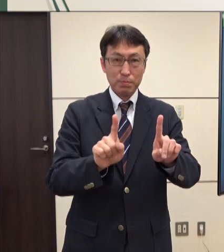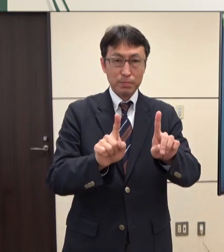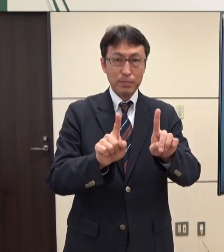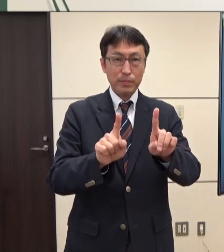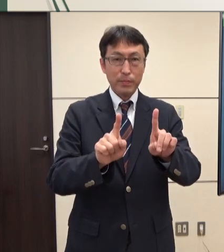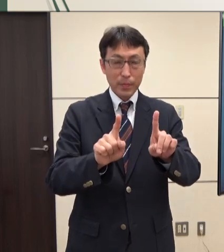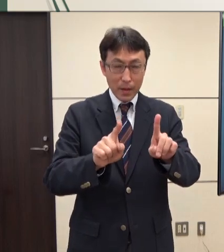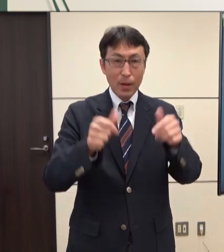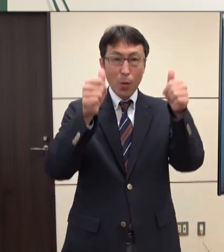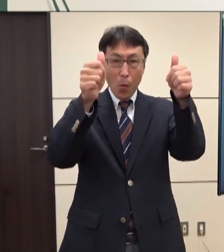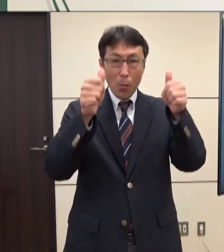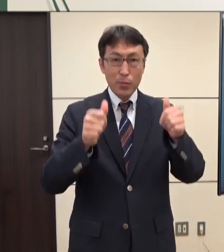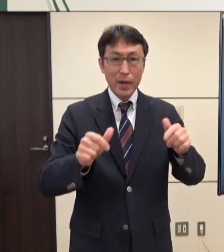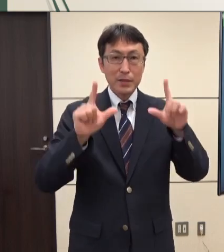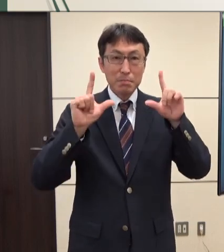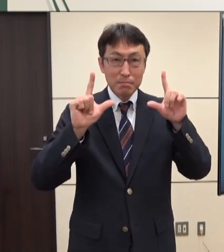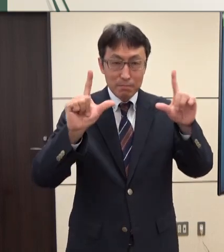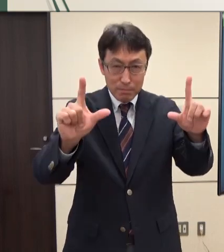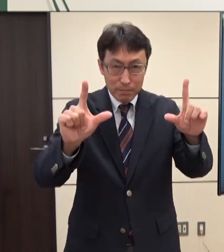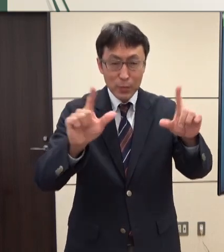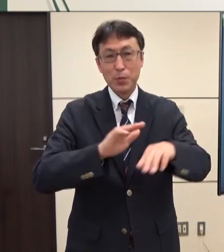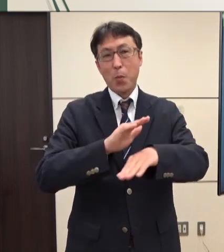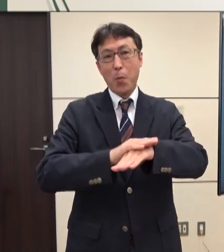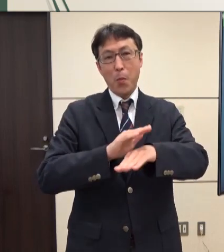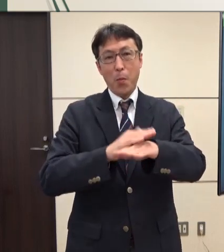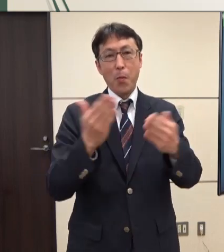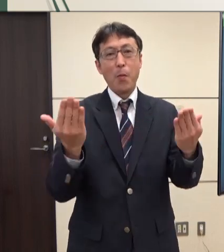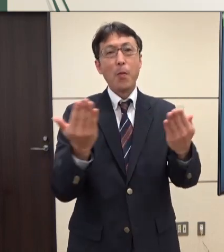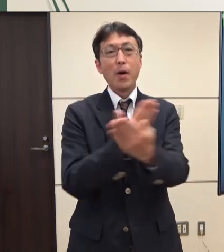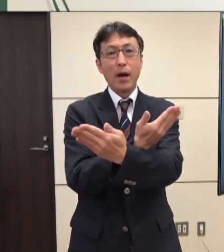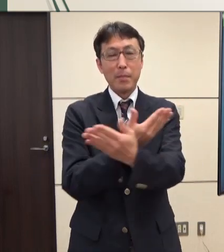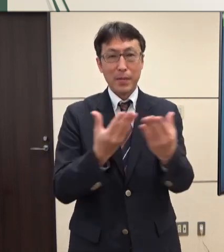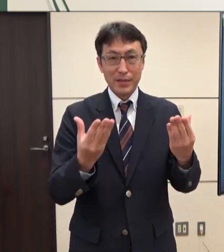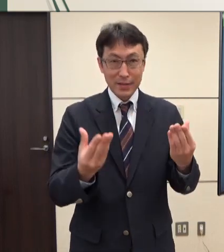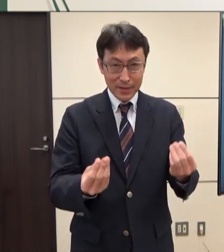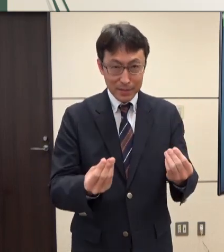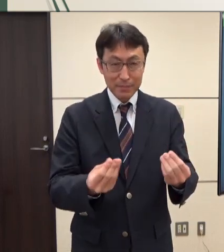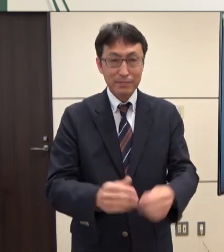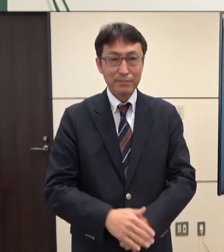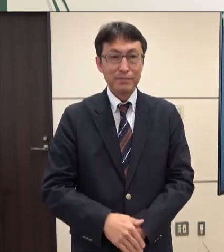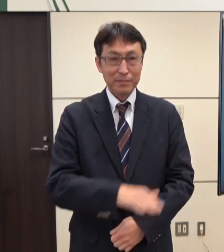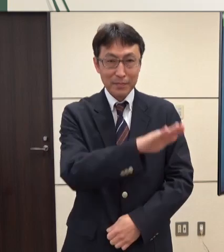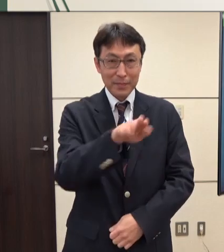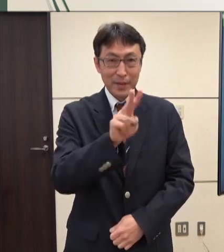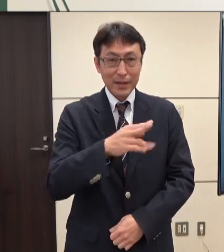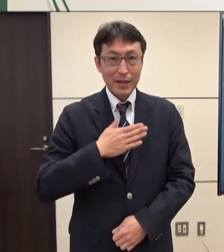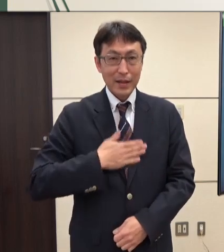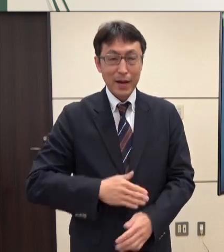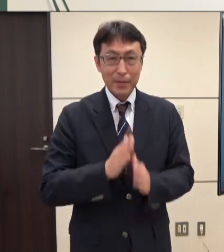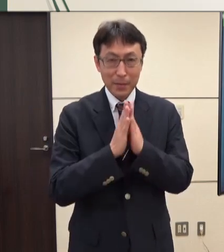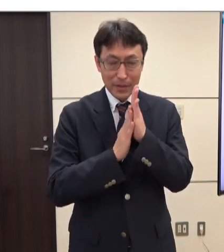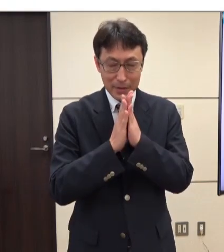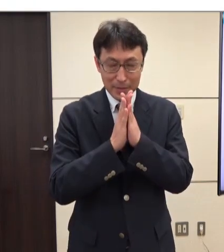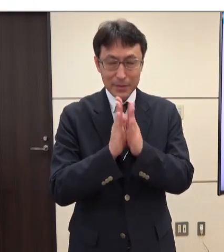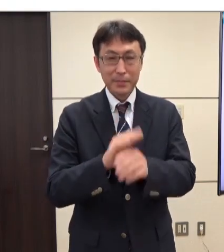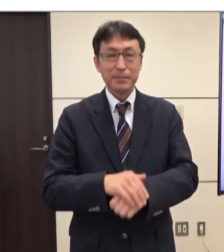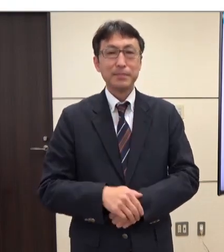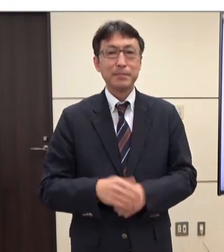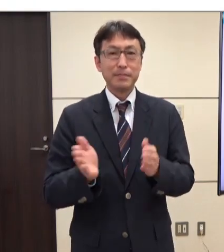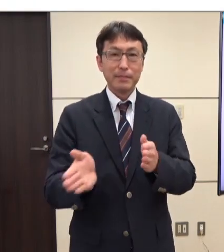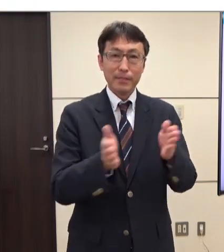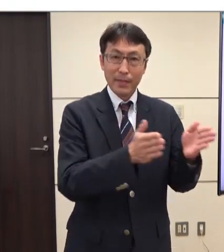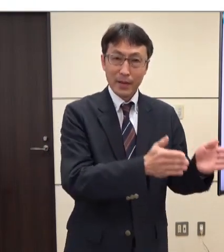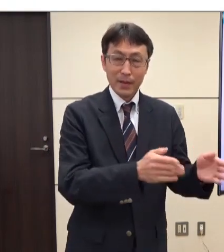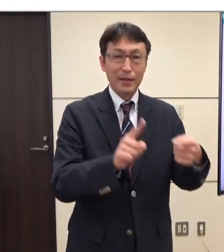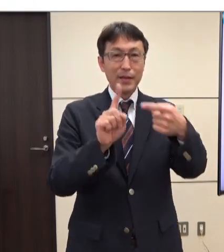になりましたので、手話をご利用される方は便利になるかなというふうに思っています。さて、まず1件目で